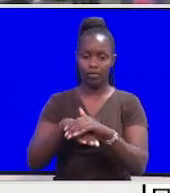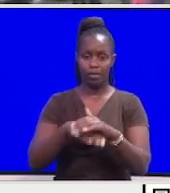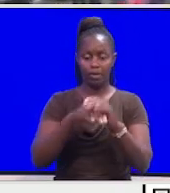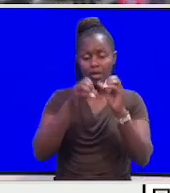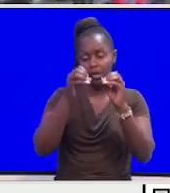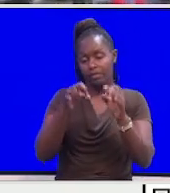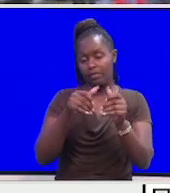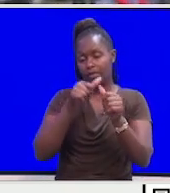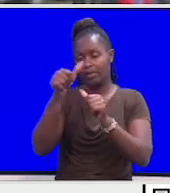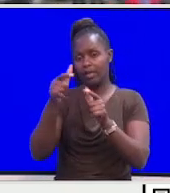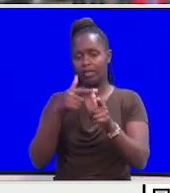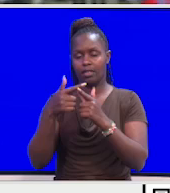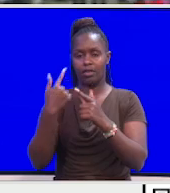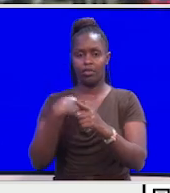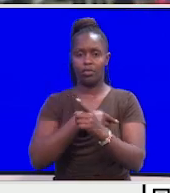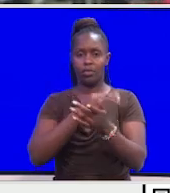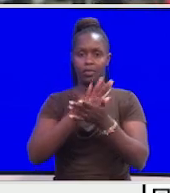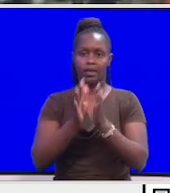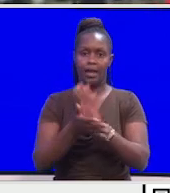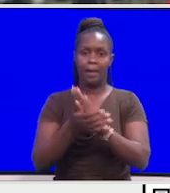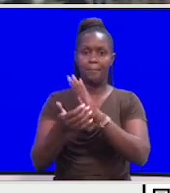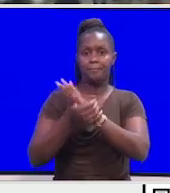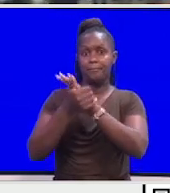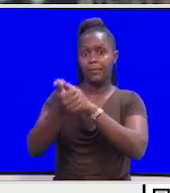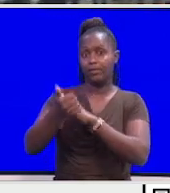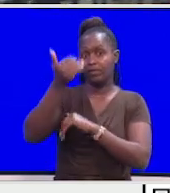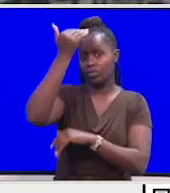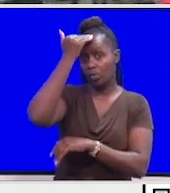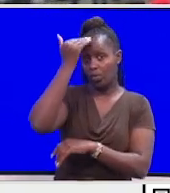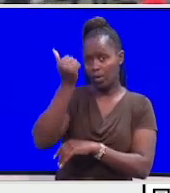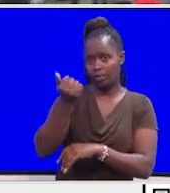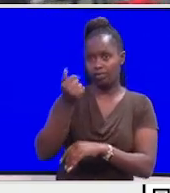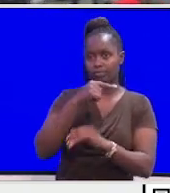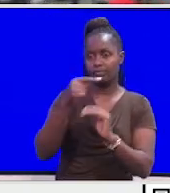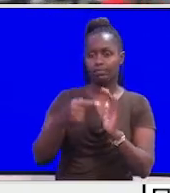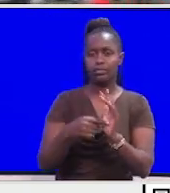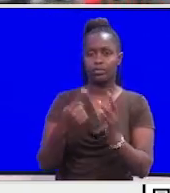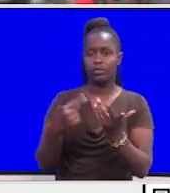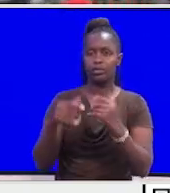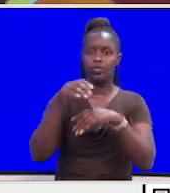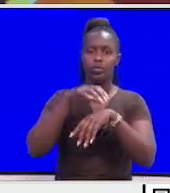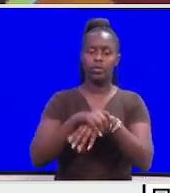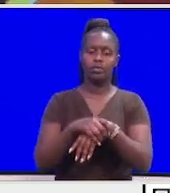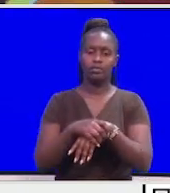tukue fans, kwa sababu there's a difference in being a fan and being a hooligan.